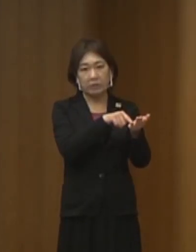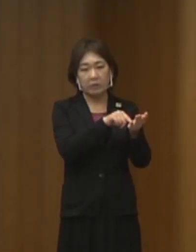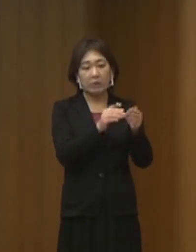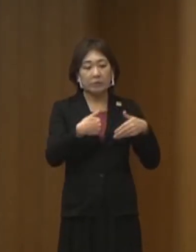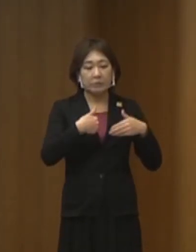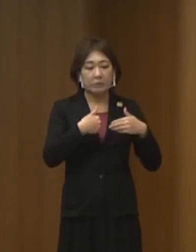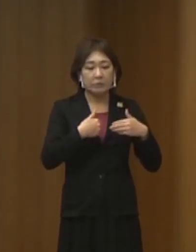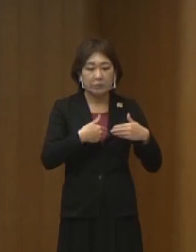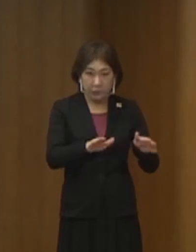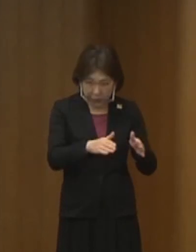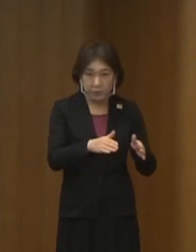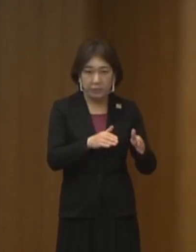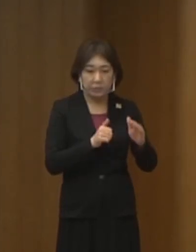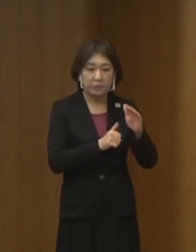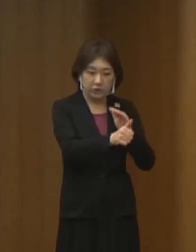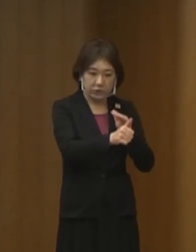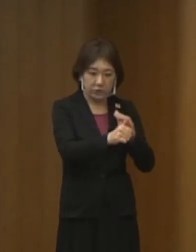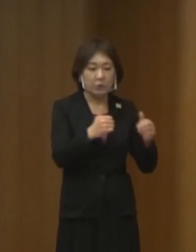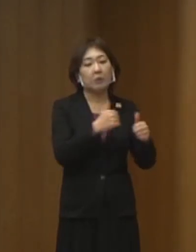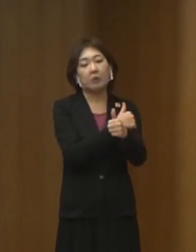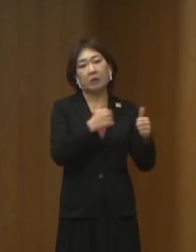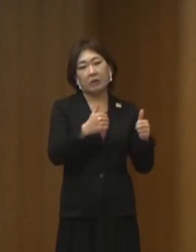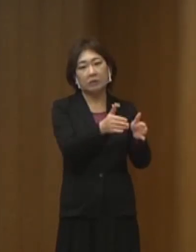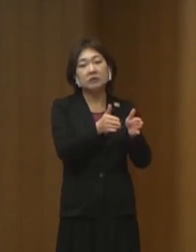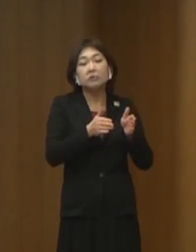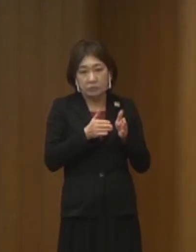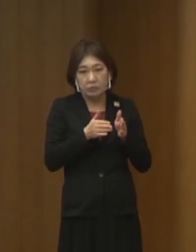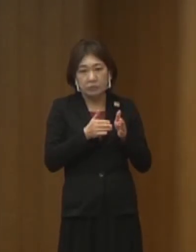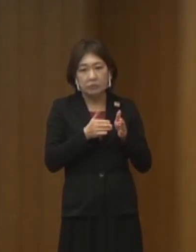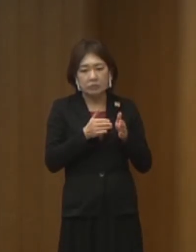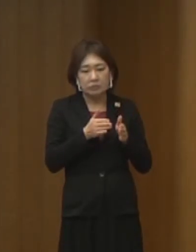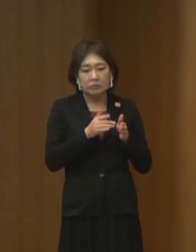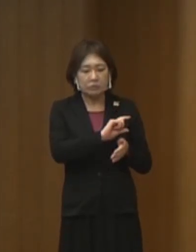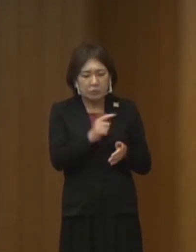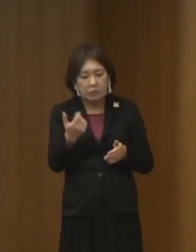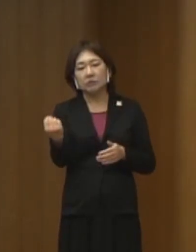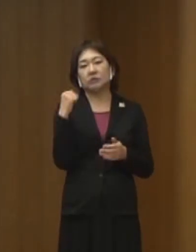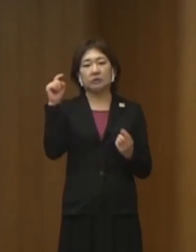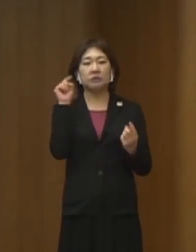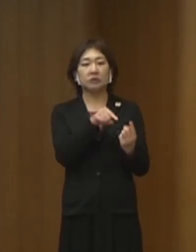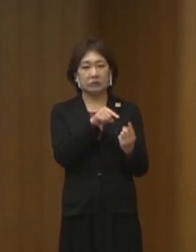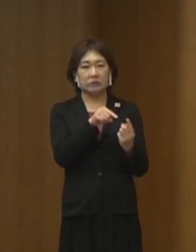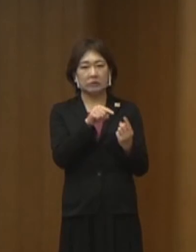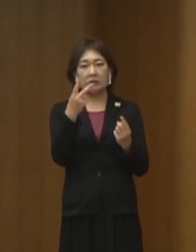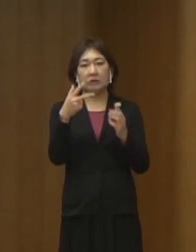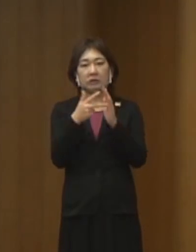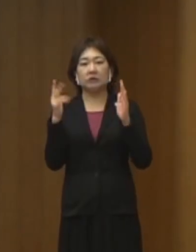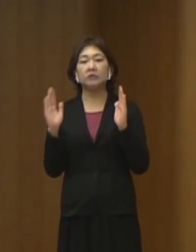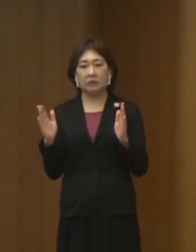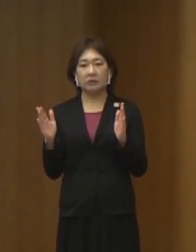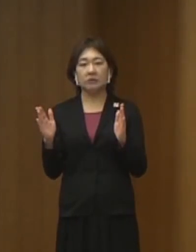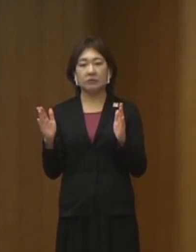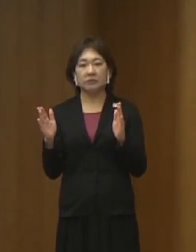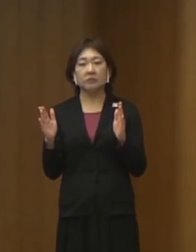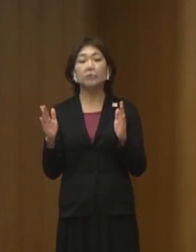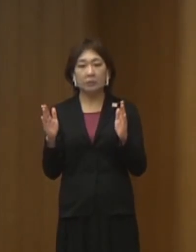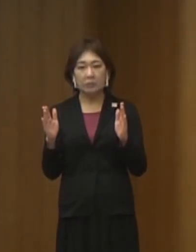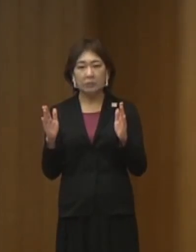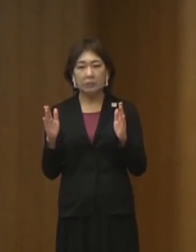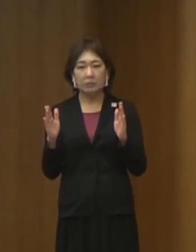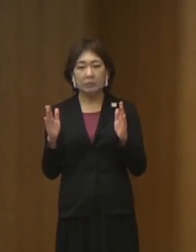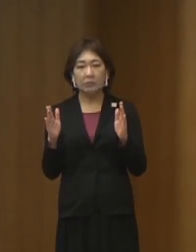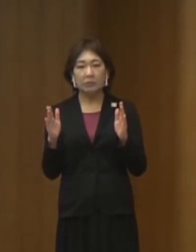の外出、往来の自粛などの強い措置を2週間にわたり強力に呼びかけてい